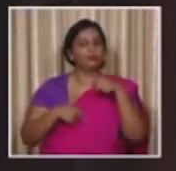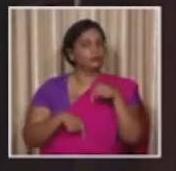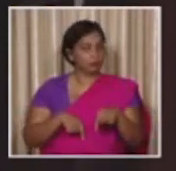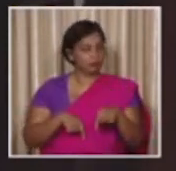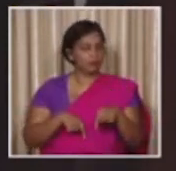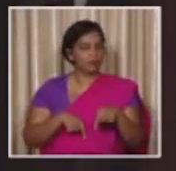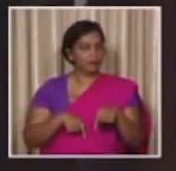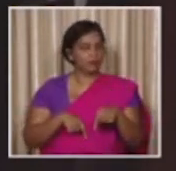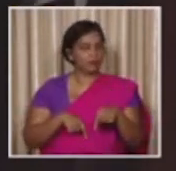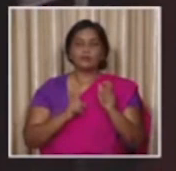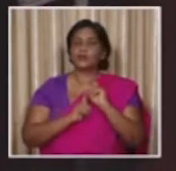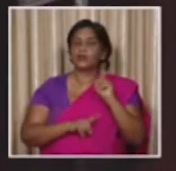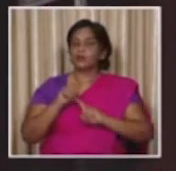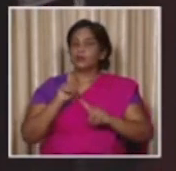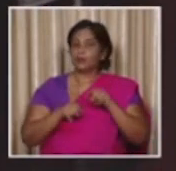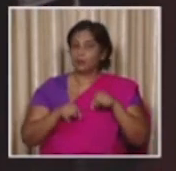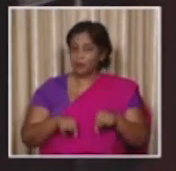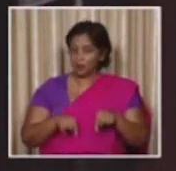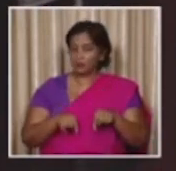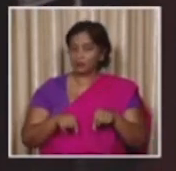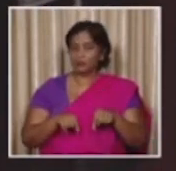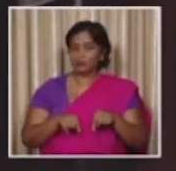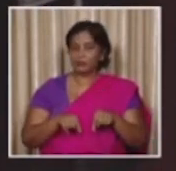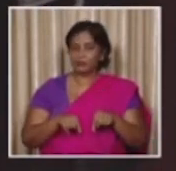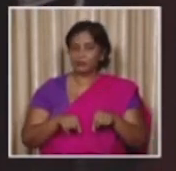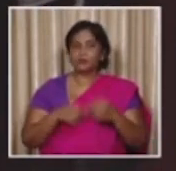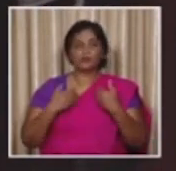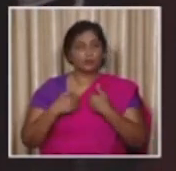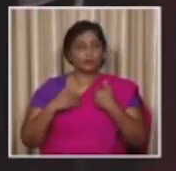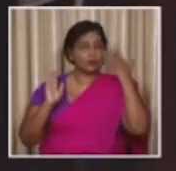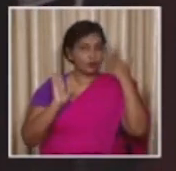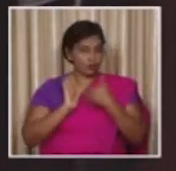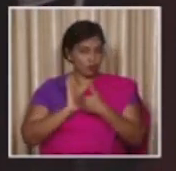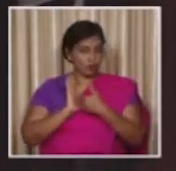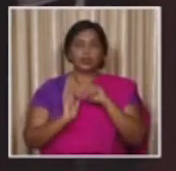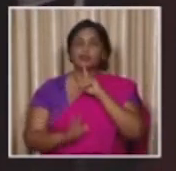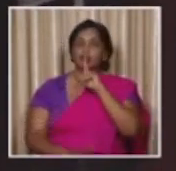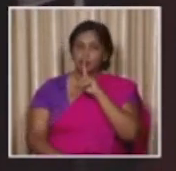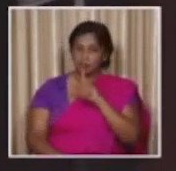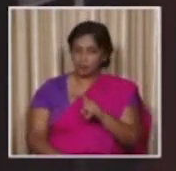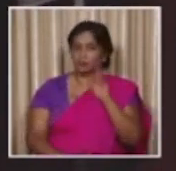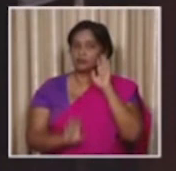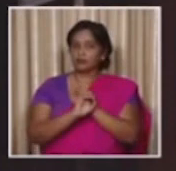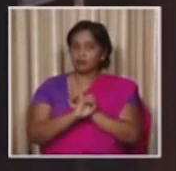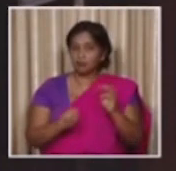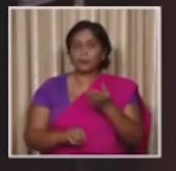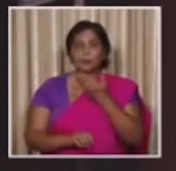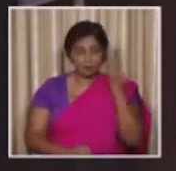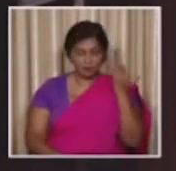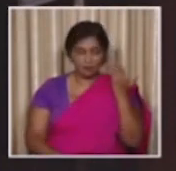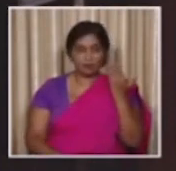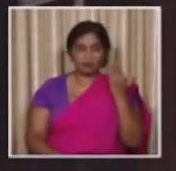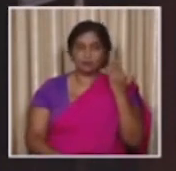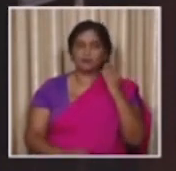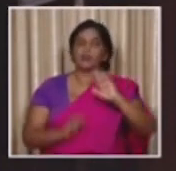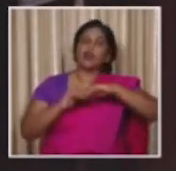මේ පාර්ලිමේන්තුවේ සභාවේ මම සම්බන්ධයෙන් කරපු ප්‍රකාශය පුළුවන් නම්